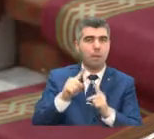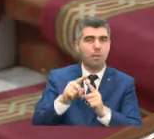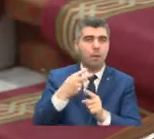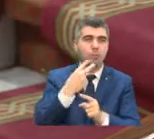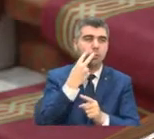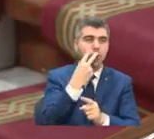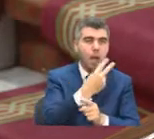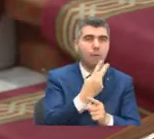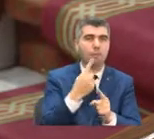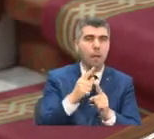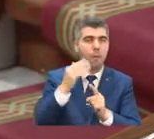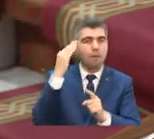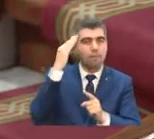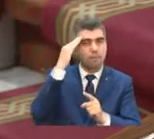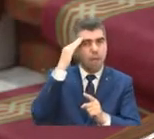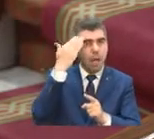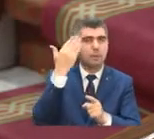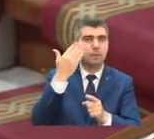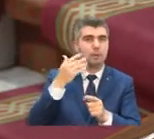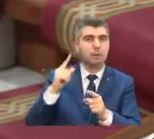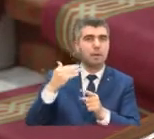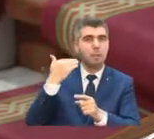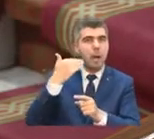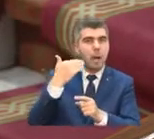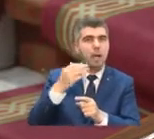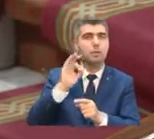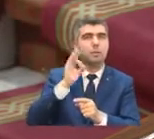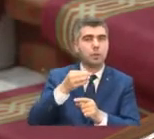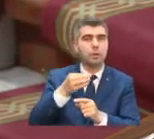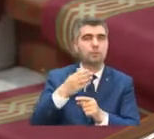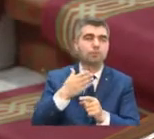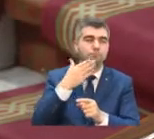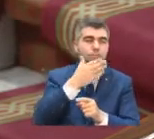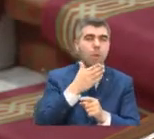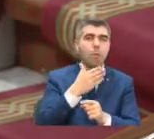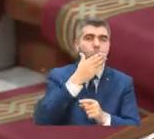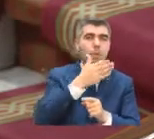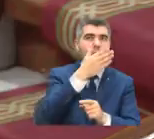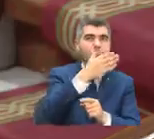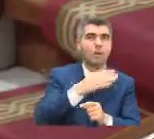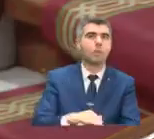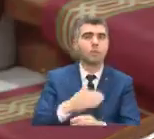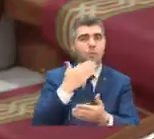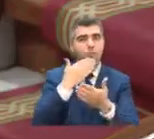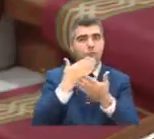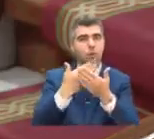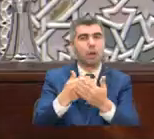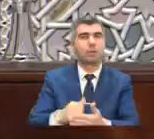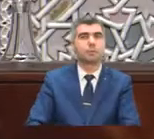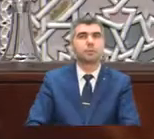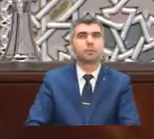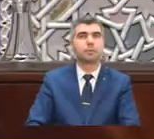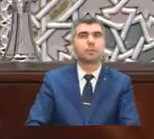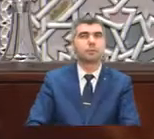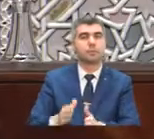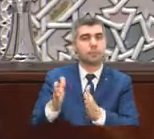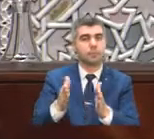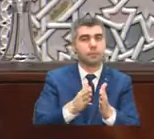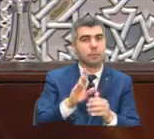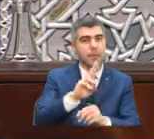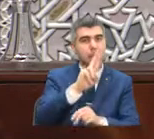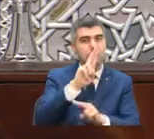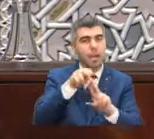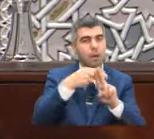المنطقة يعني منطقة فيها أفق مهمة في المستقبل. شكرا. تعقيبكم سيد نائب.